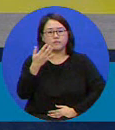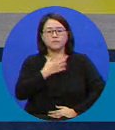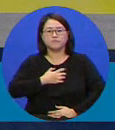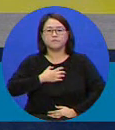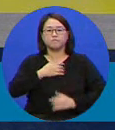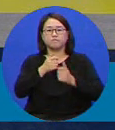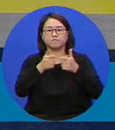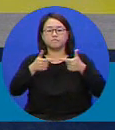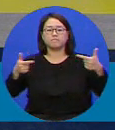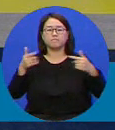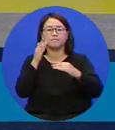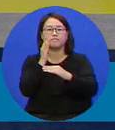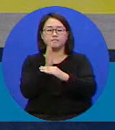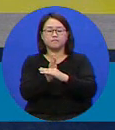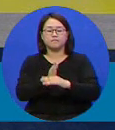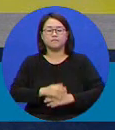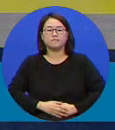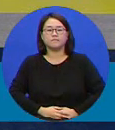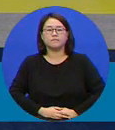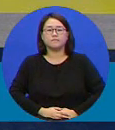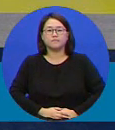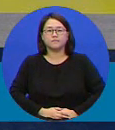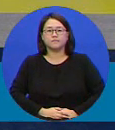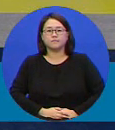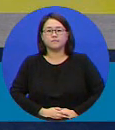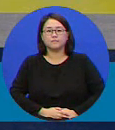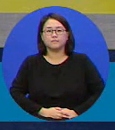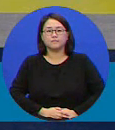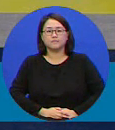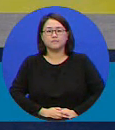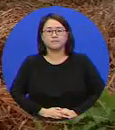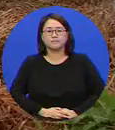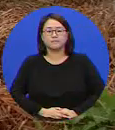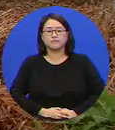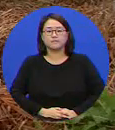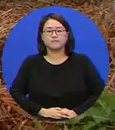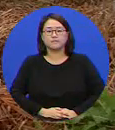있습니다. 첫 소식 송창용 기자입니다.